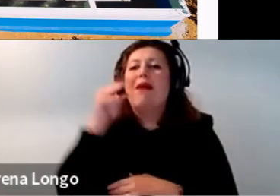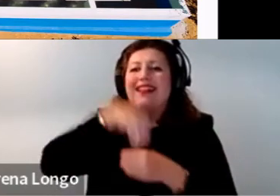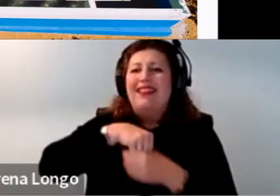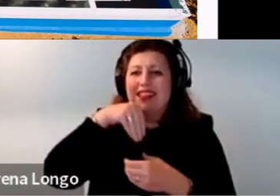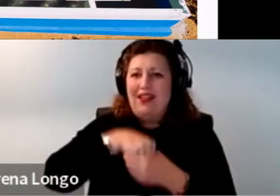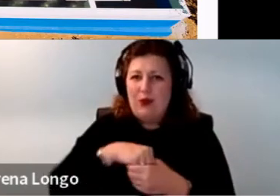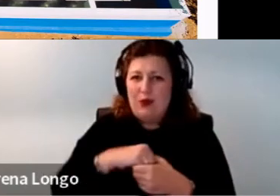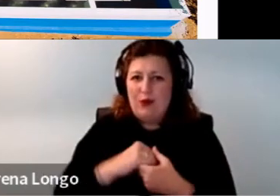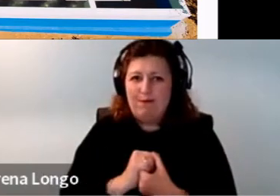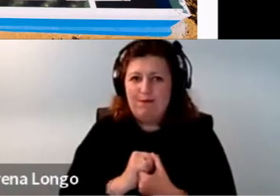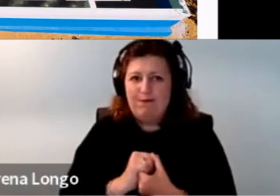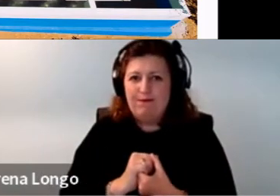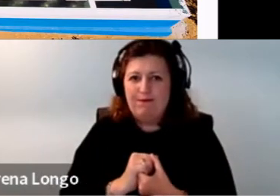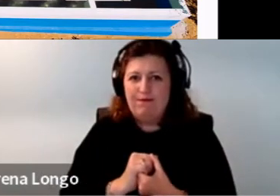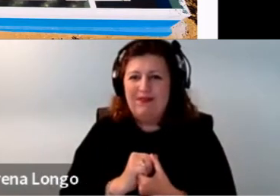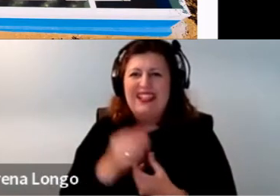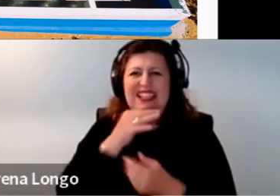di